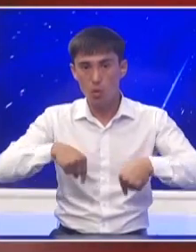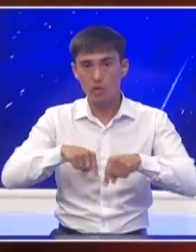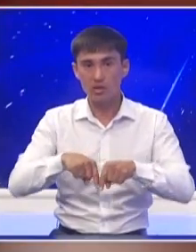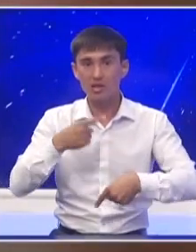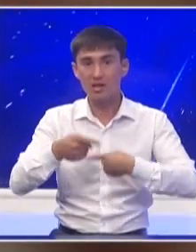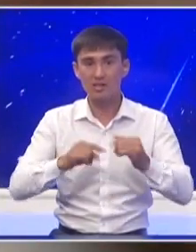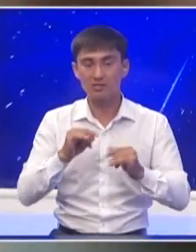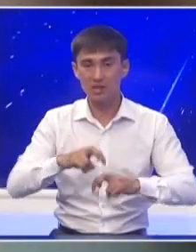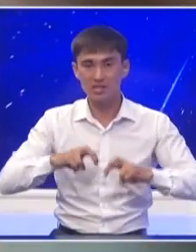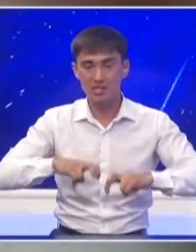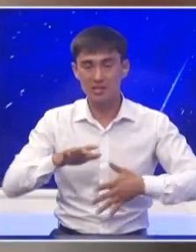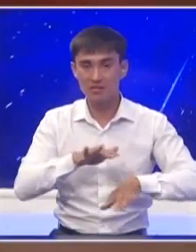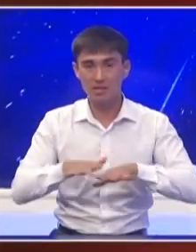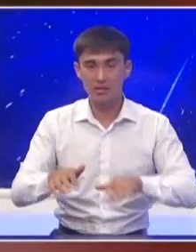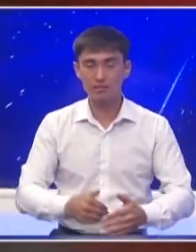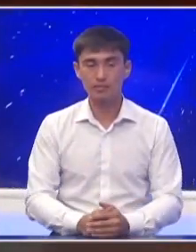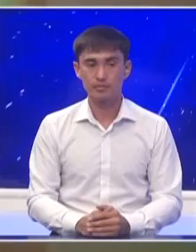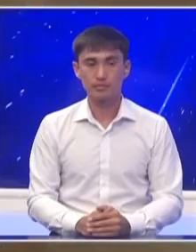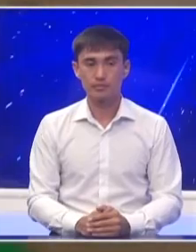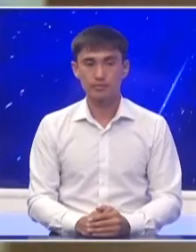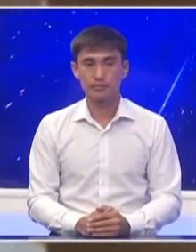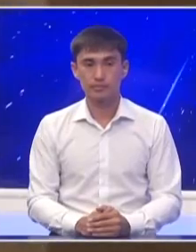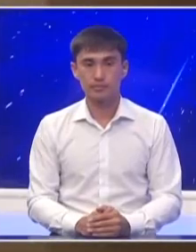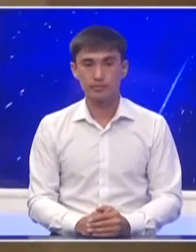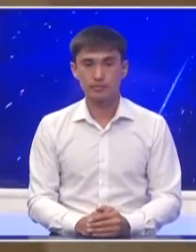для дальнейшего расследования дела.